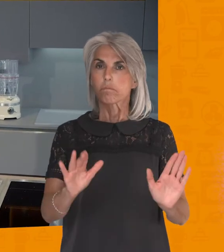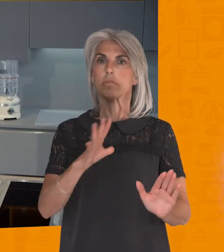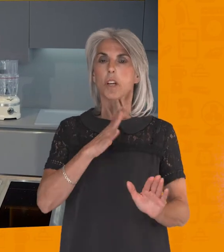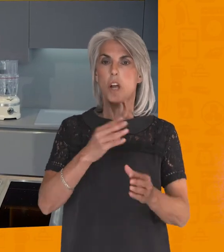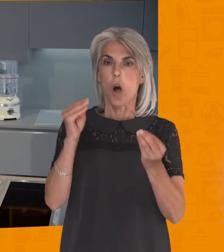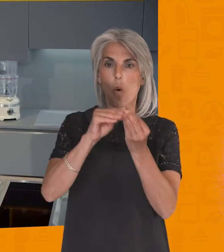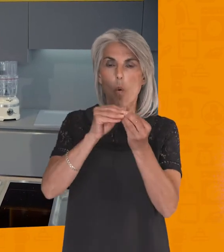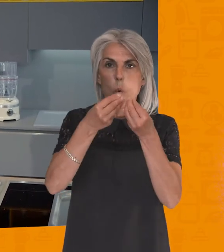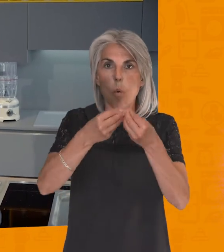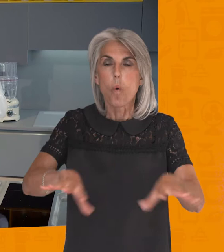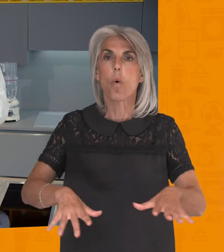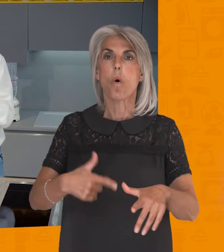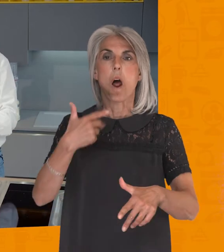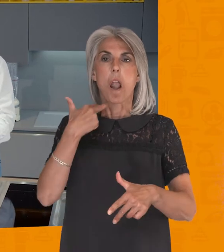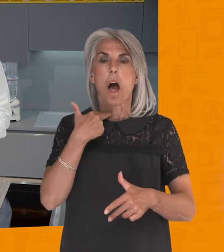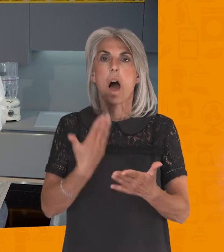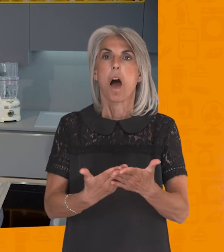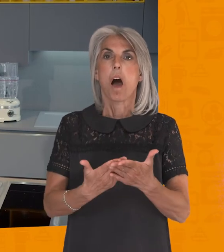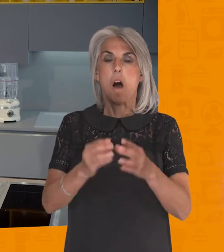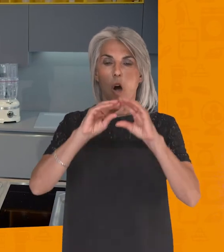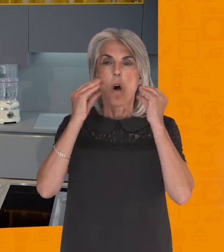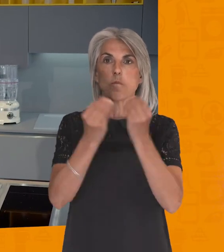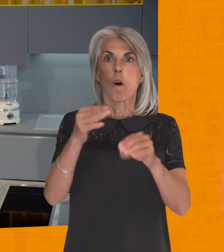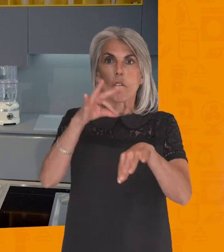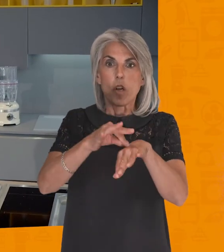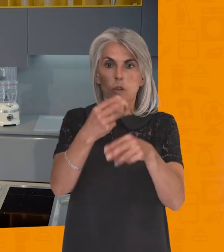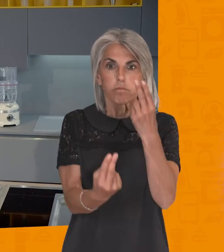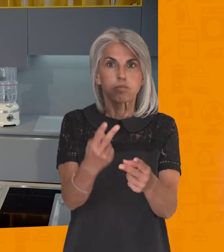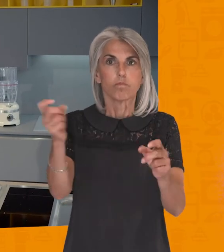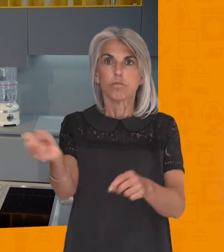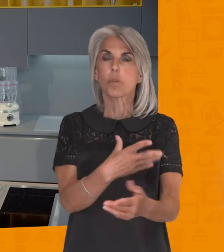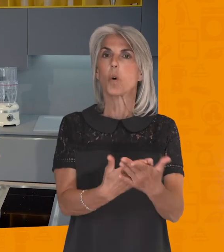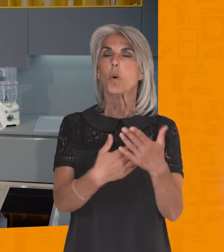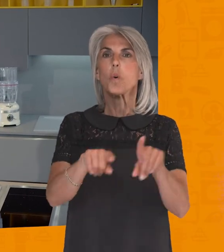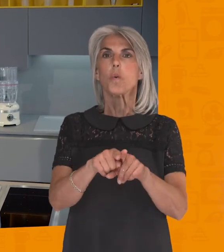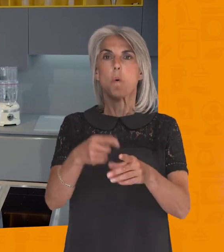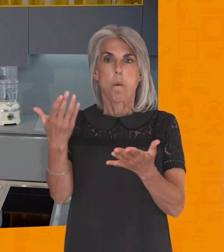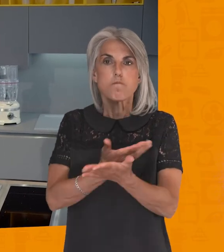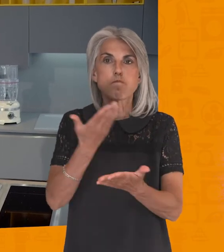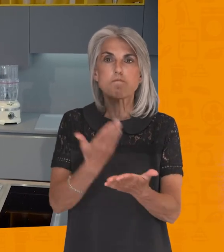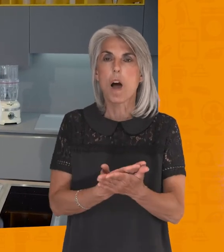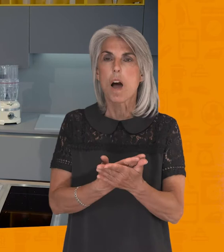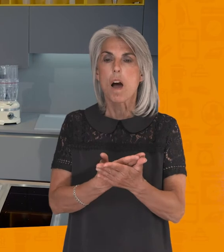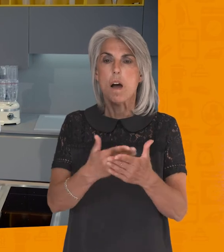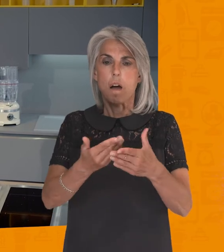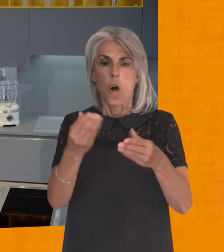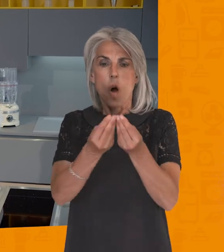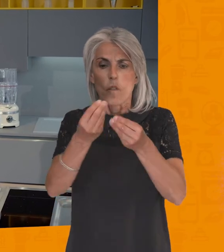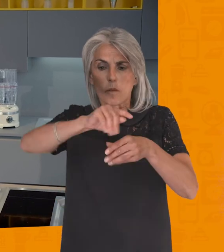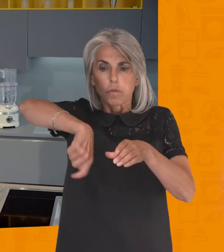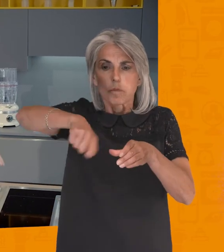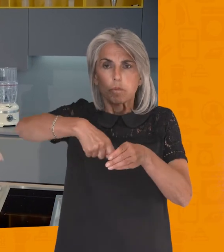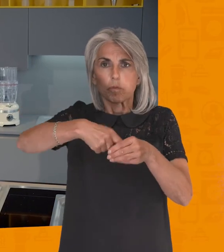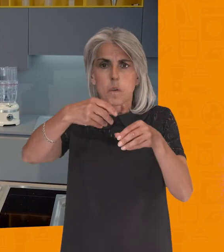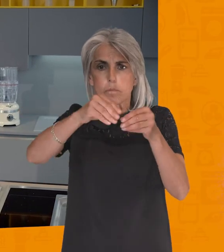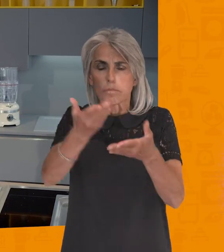du tout. Là, on a fait des œufs, on peut faire du lard, on peut faire des hamburgers, on peut faire de la viande sur un teppanyaki. On peut cuire du pain, on peut faire du pain perdu. On peut